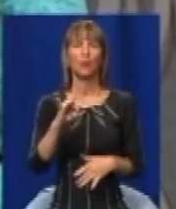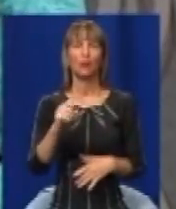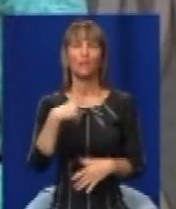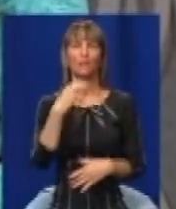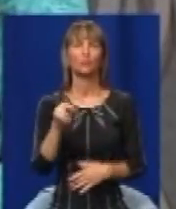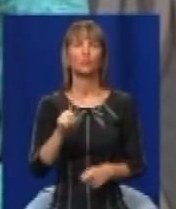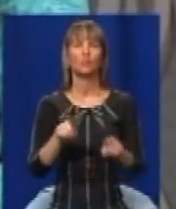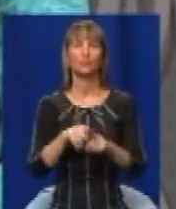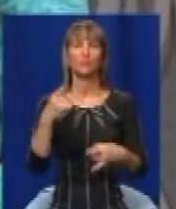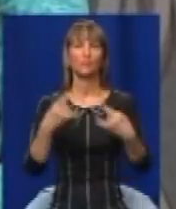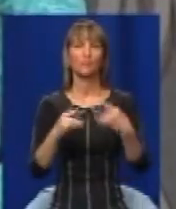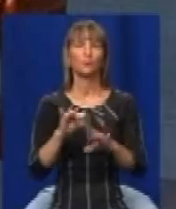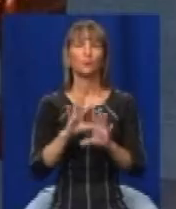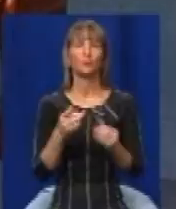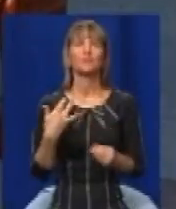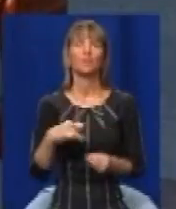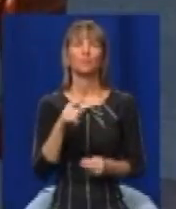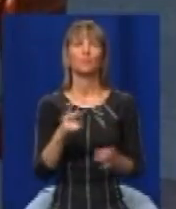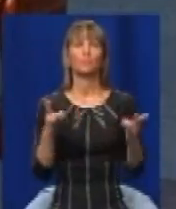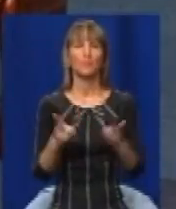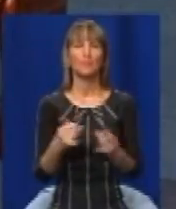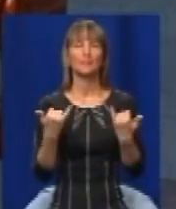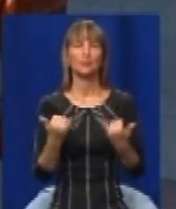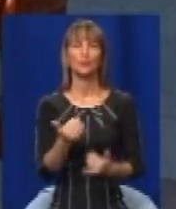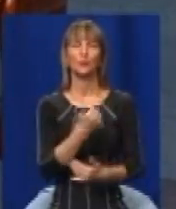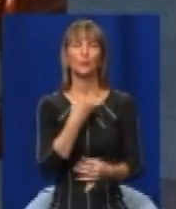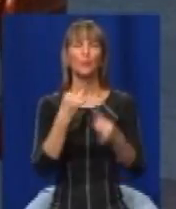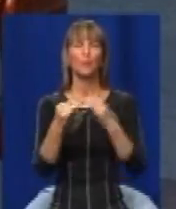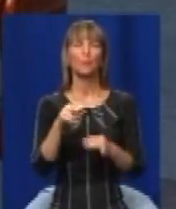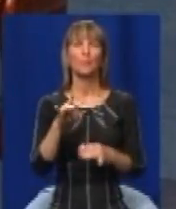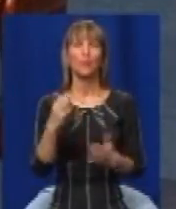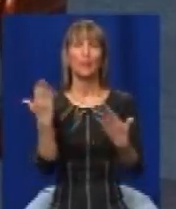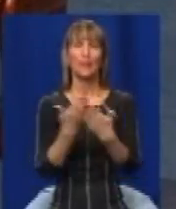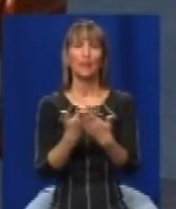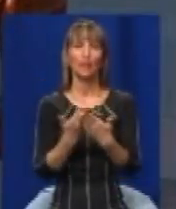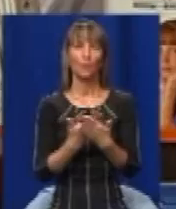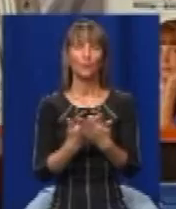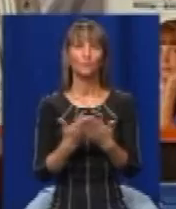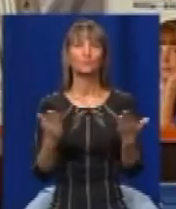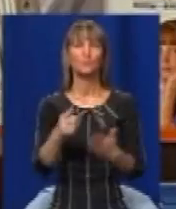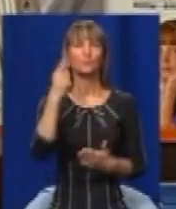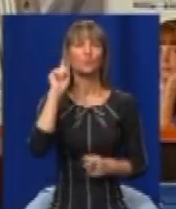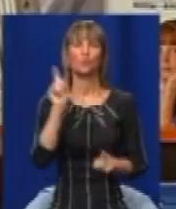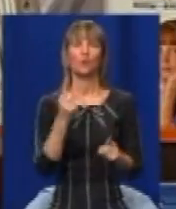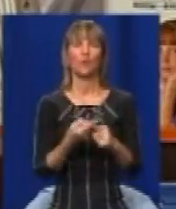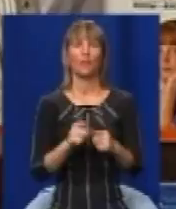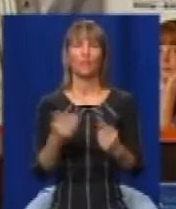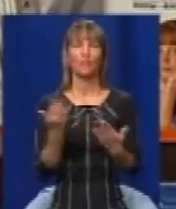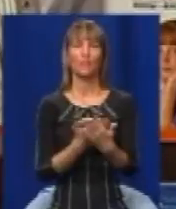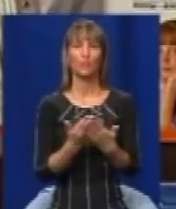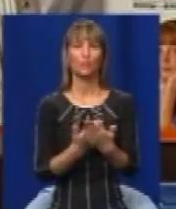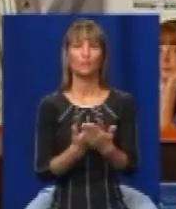що таке телебачення та й взагалі навіщо воно потрібне. Сьогодні хочеться поговорити про кіно. Як ти думаєш, що це таке кіно?